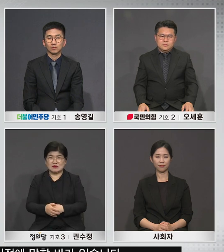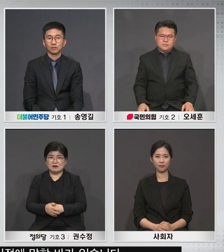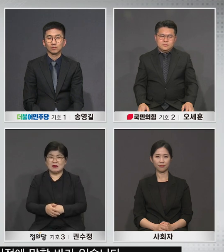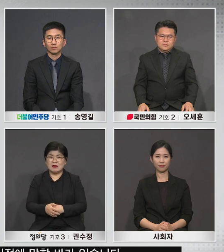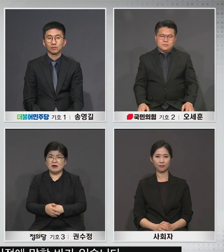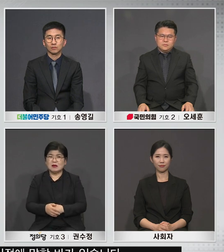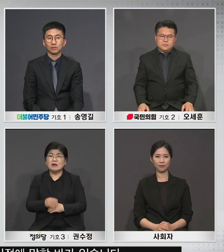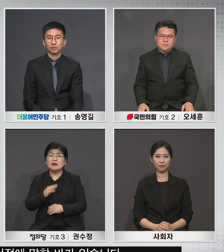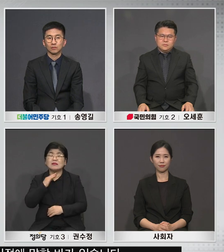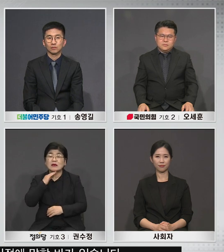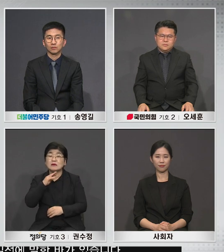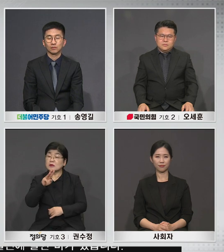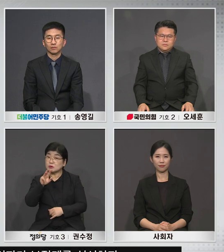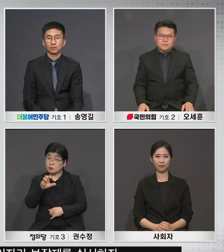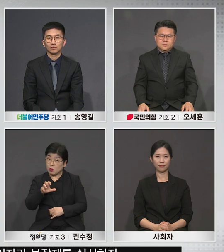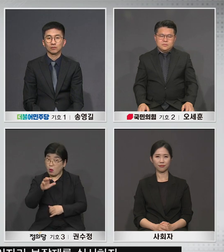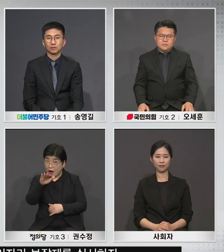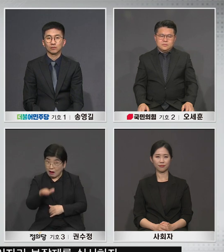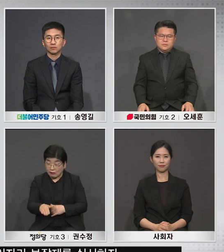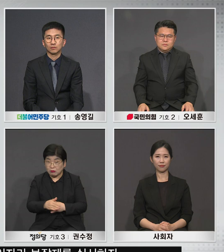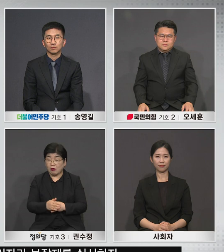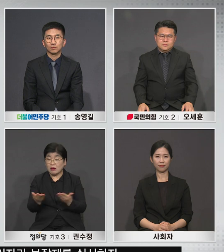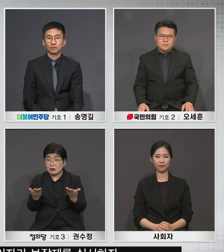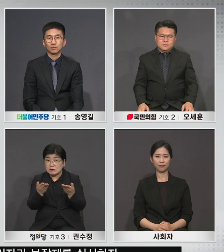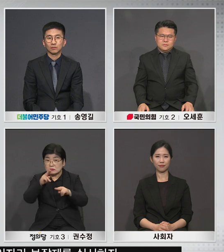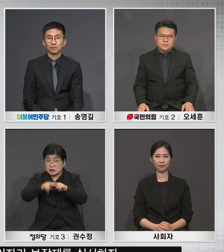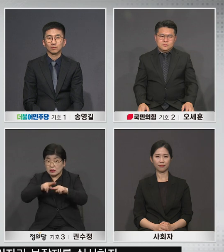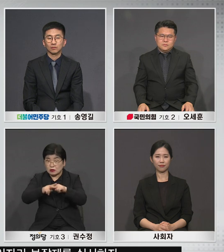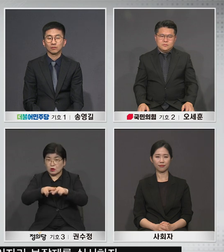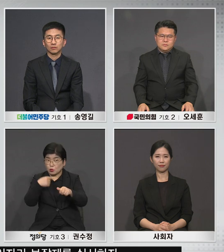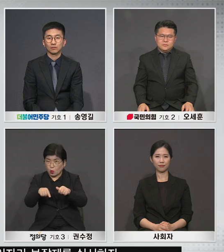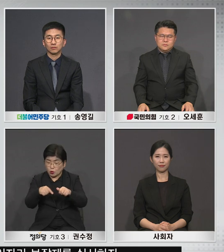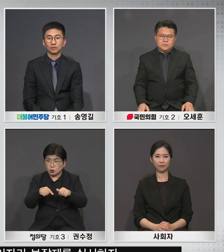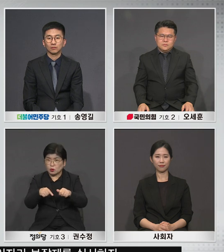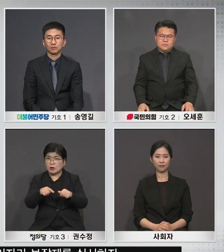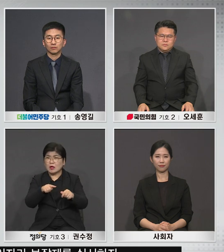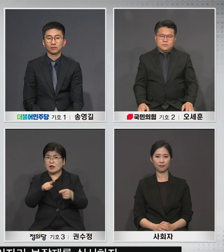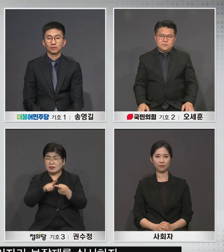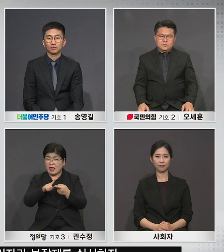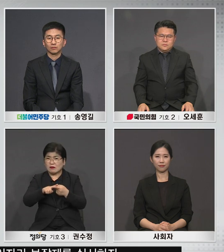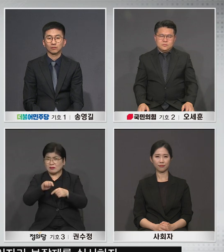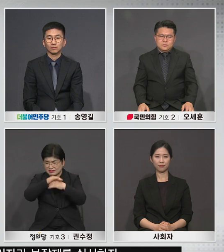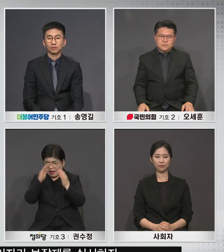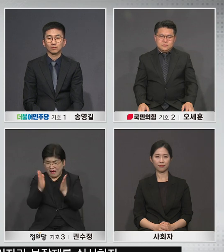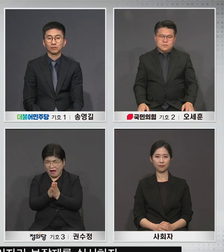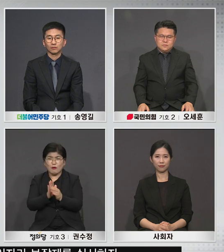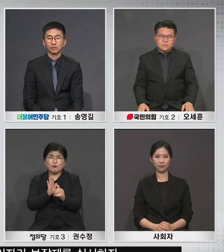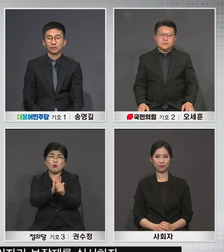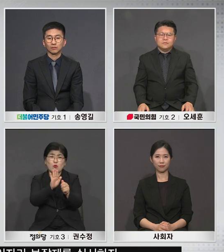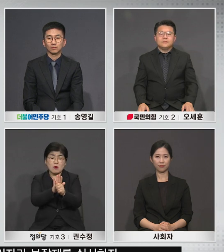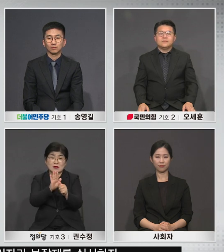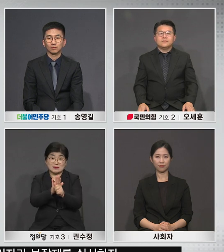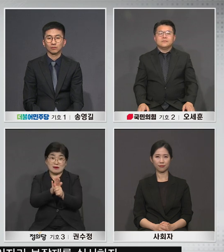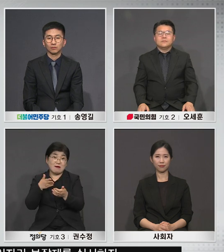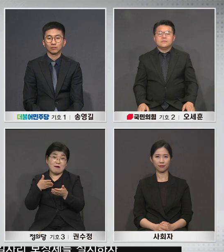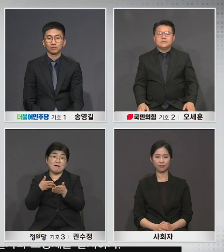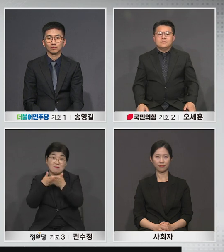35세 이하 청년에게 과감하게 일자리 교육 훈련 패키지 실시하자고 하는 것이 저의 말씀입니다.